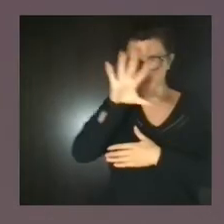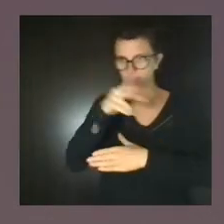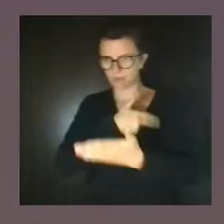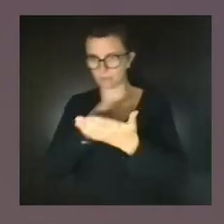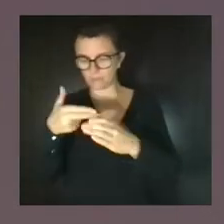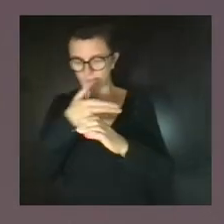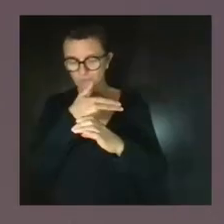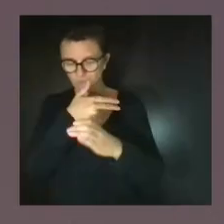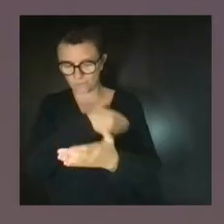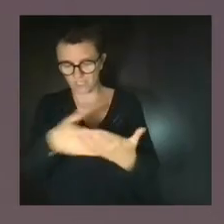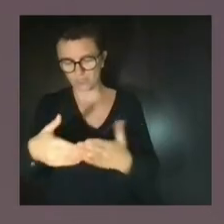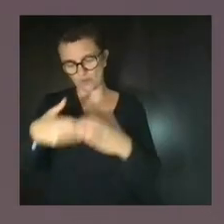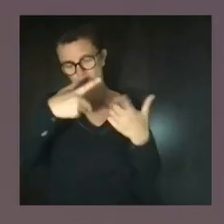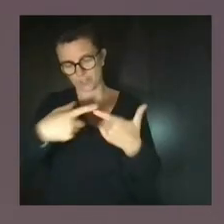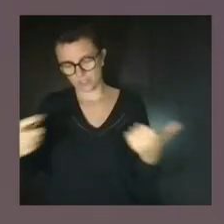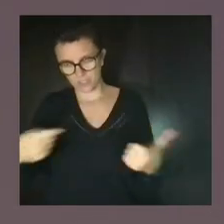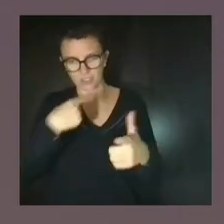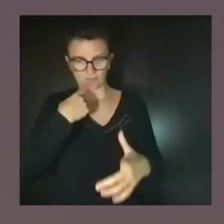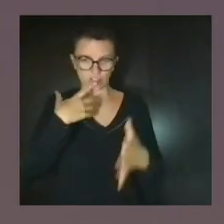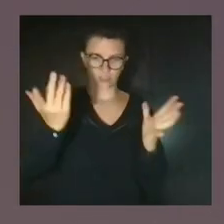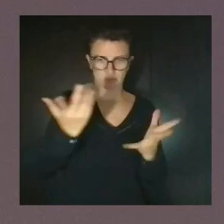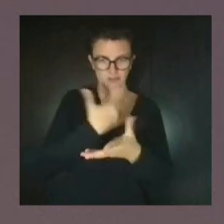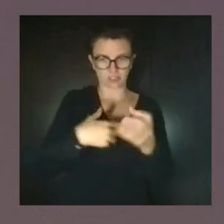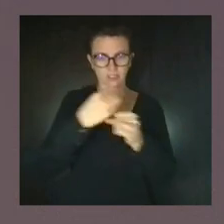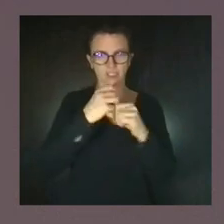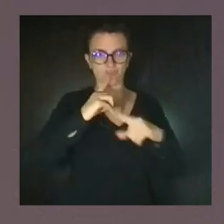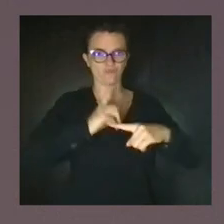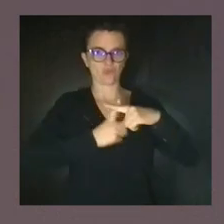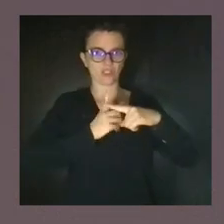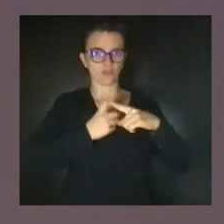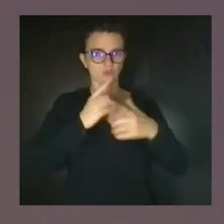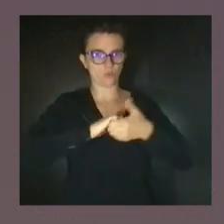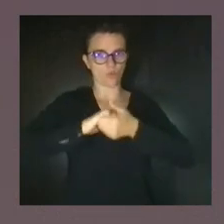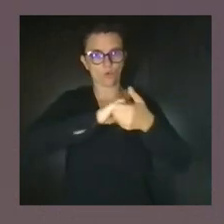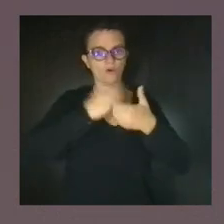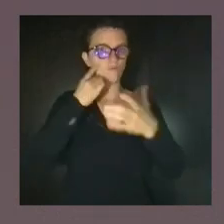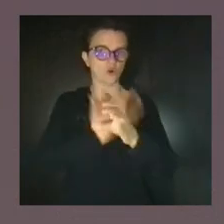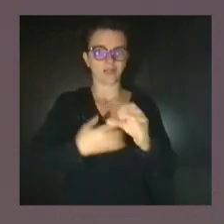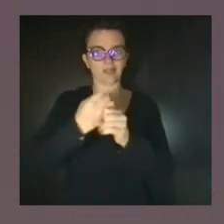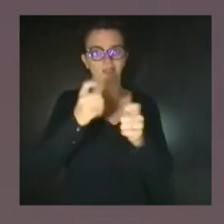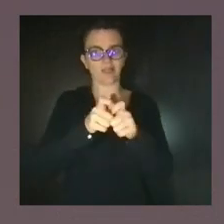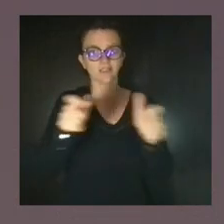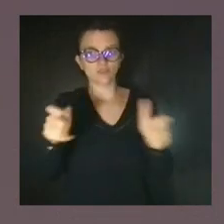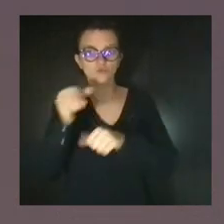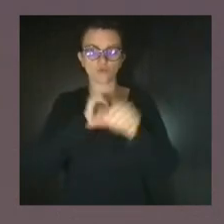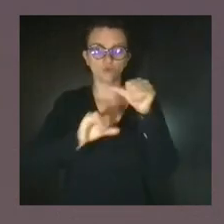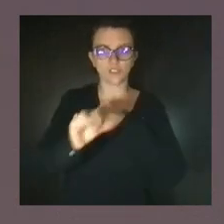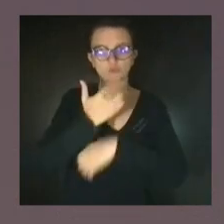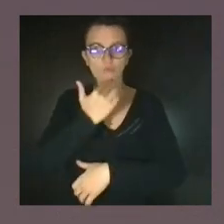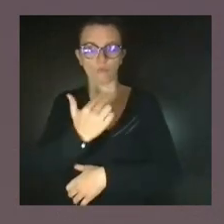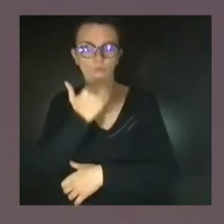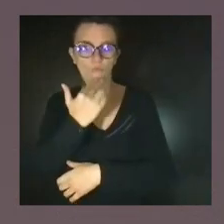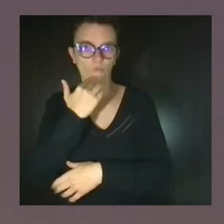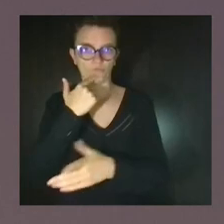en cours de création d'une fondation pour pouvoir gérer cet institut dans les conditions les optimales et qui garantissent la